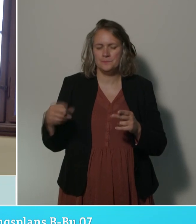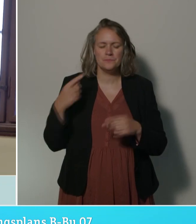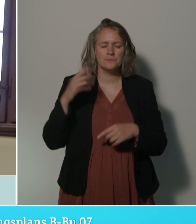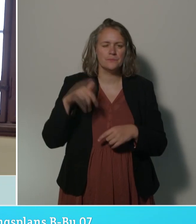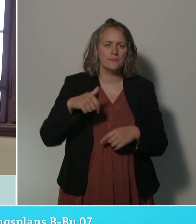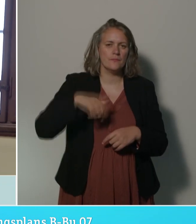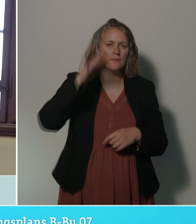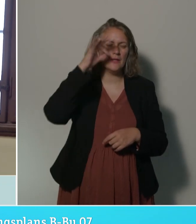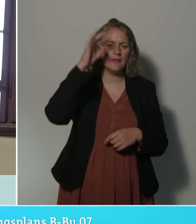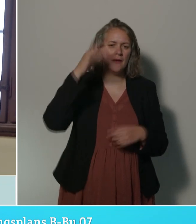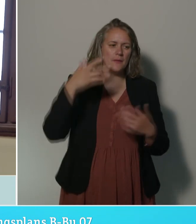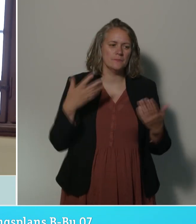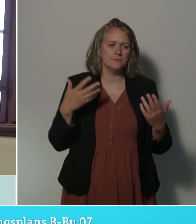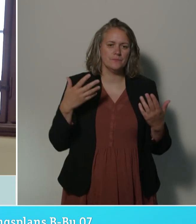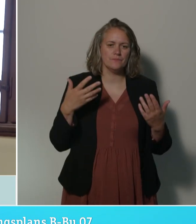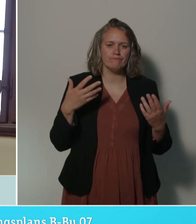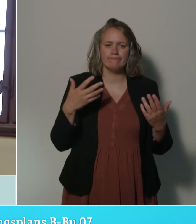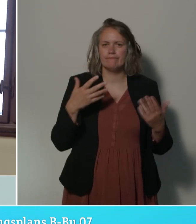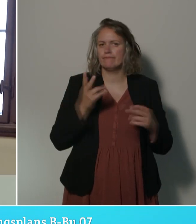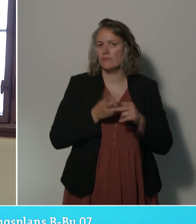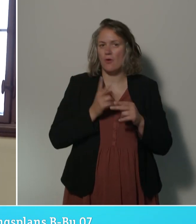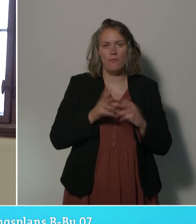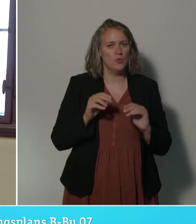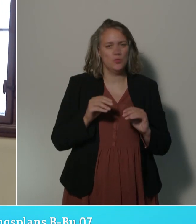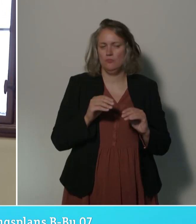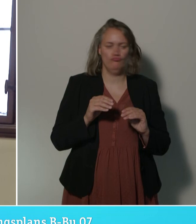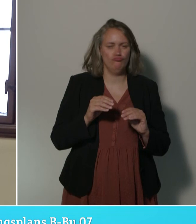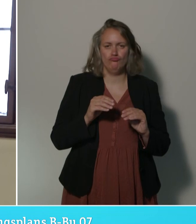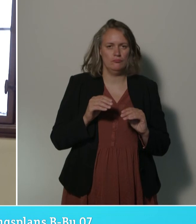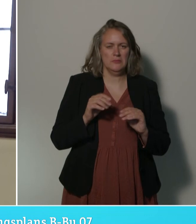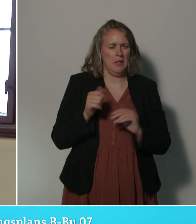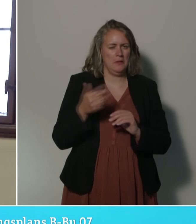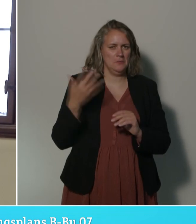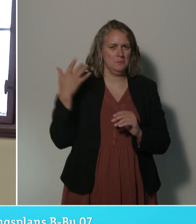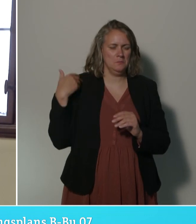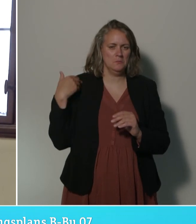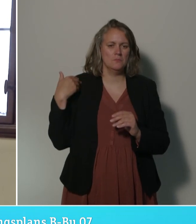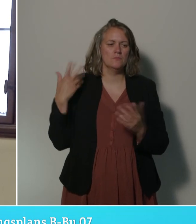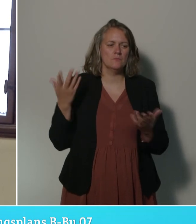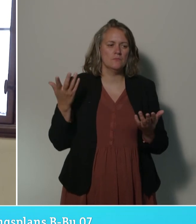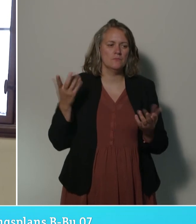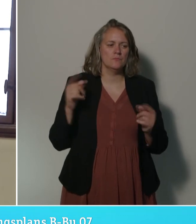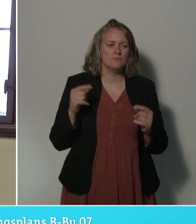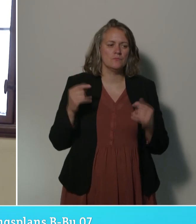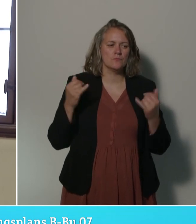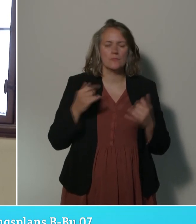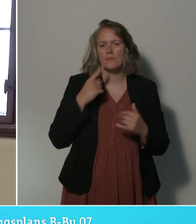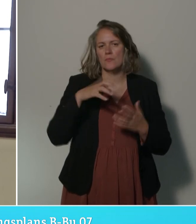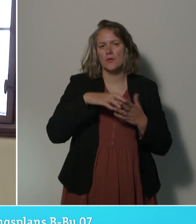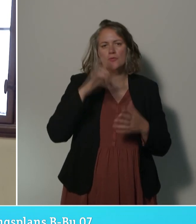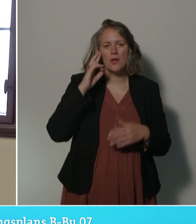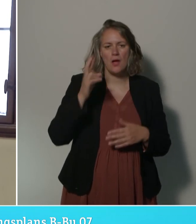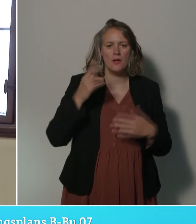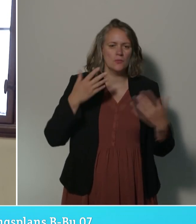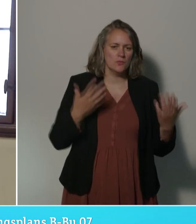Jena noch gar nicht so häufig angewendet worden ist. In diesem Fall ist der Stadtrat